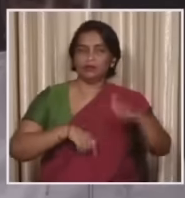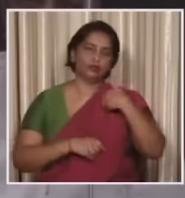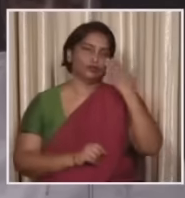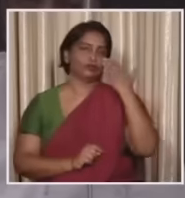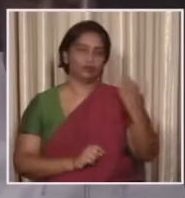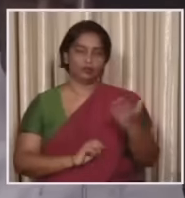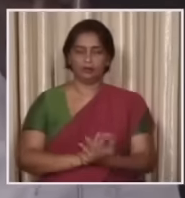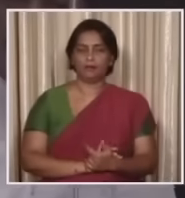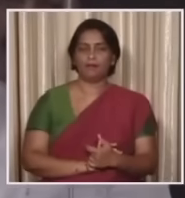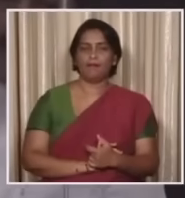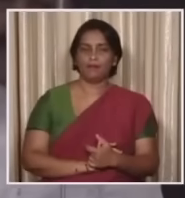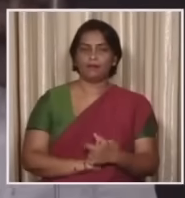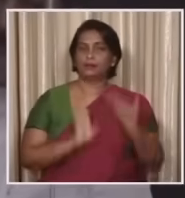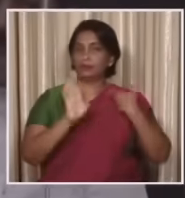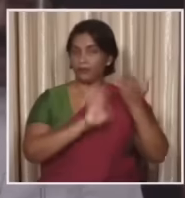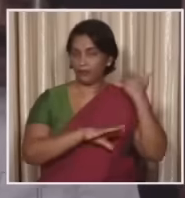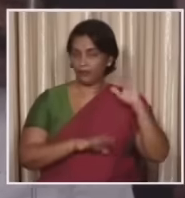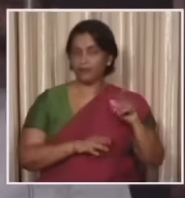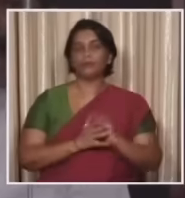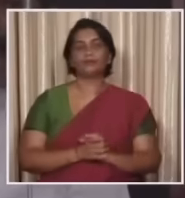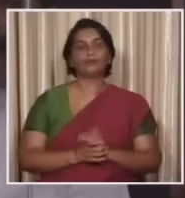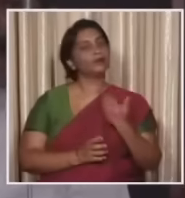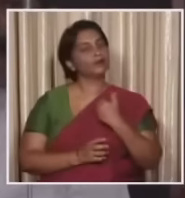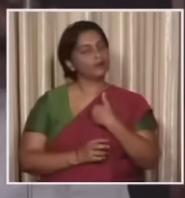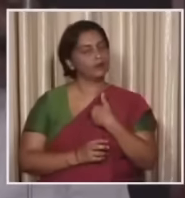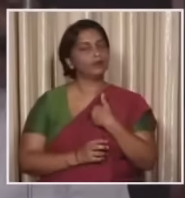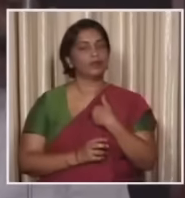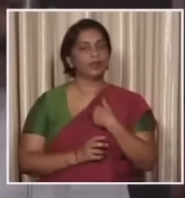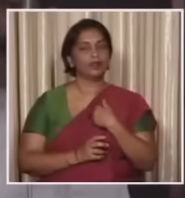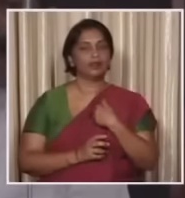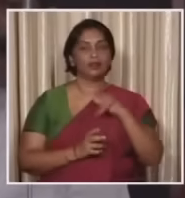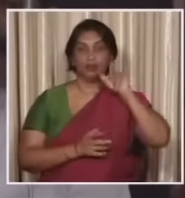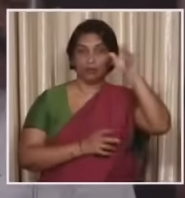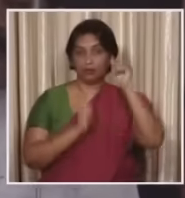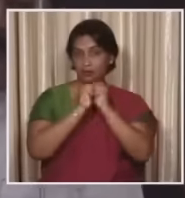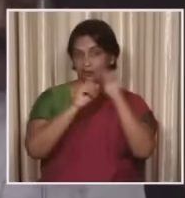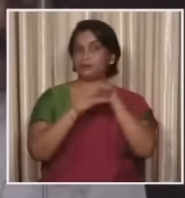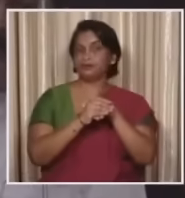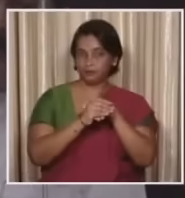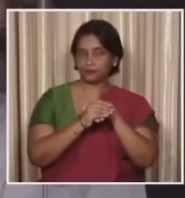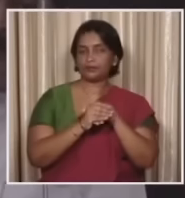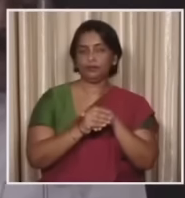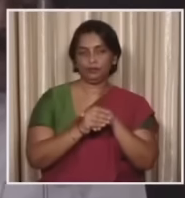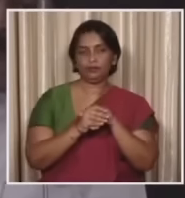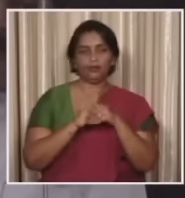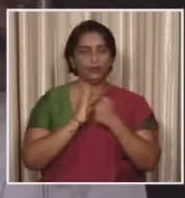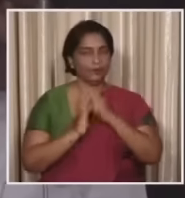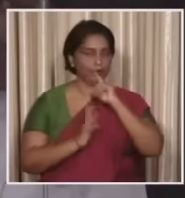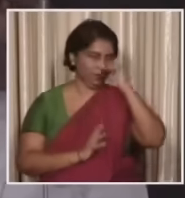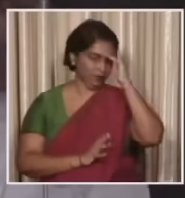දකිනවා. පෞගේ කාලේ මම ගුවන් සේවයේ හිටපු කෙනෙක් ගරු කතානායකතුමනි